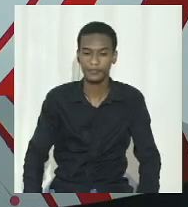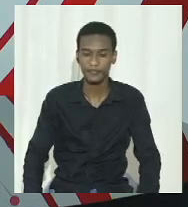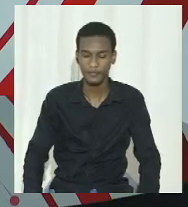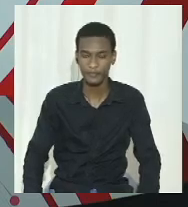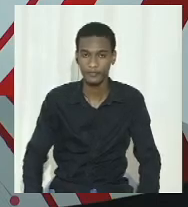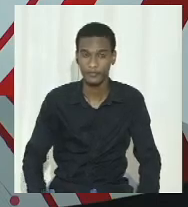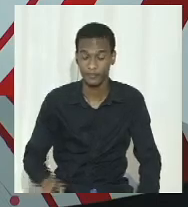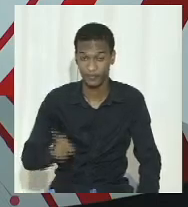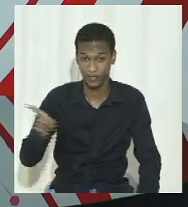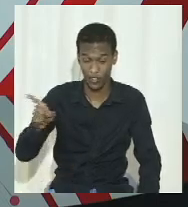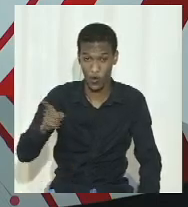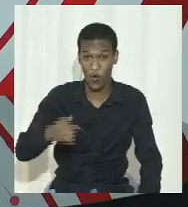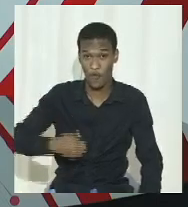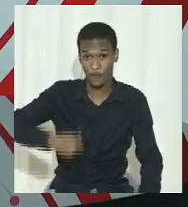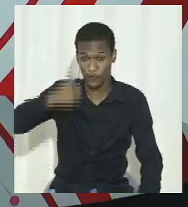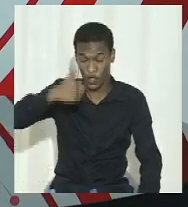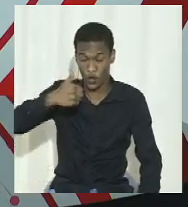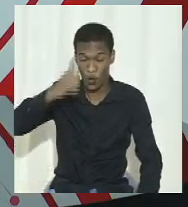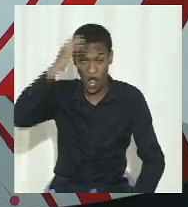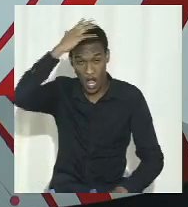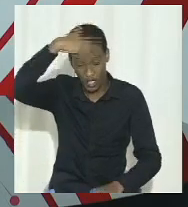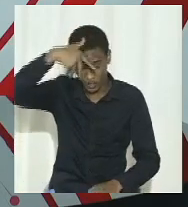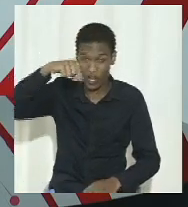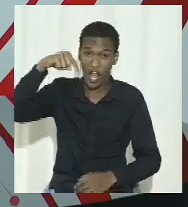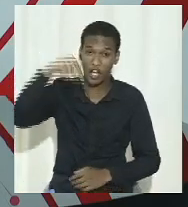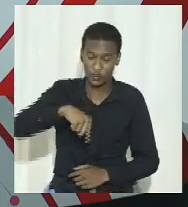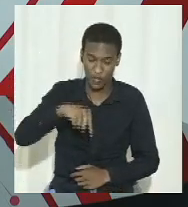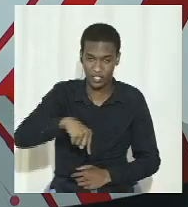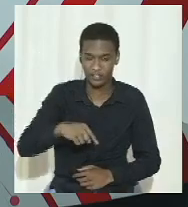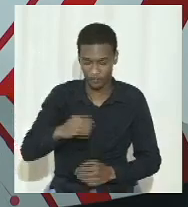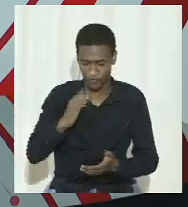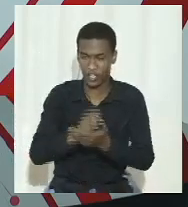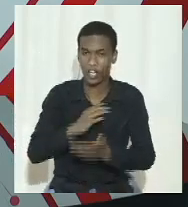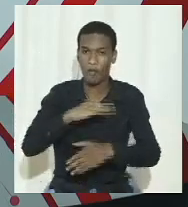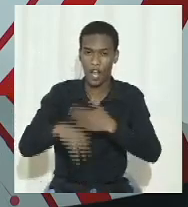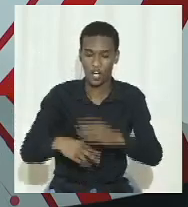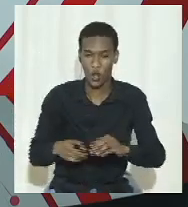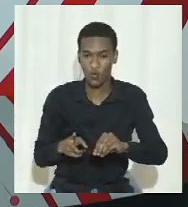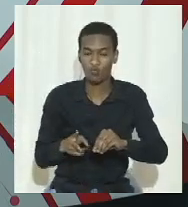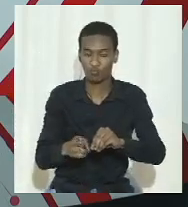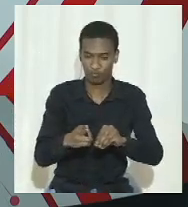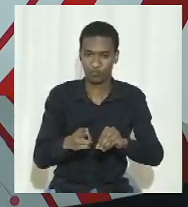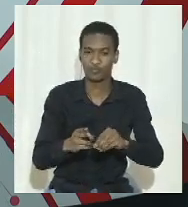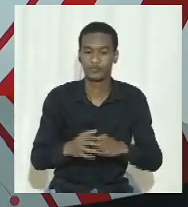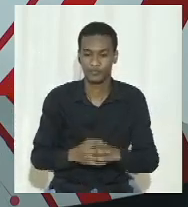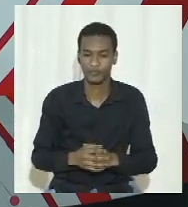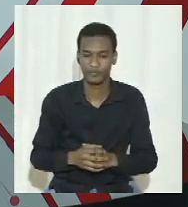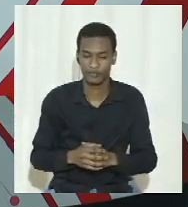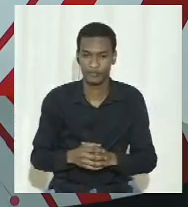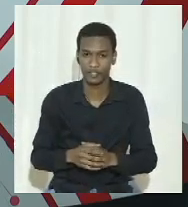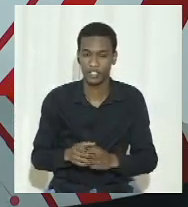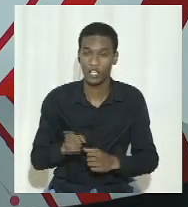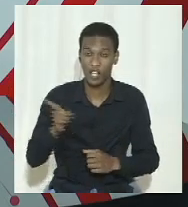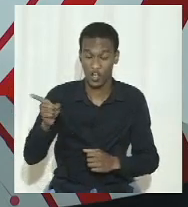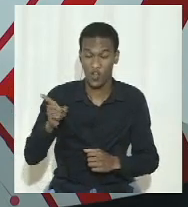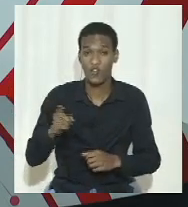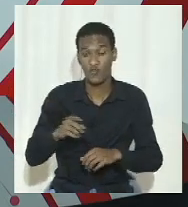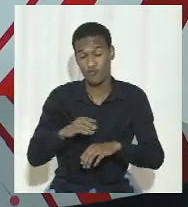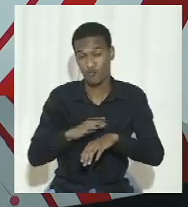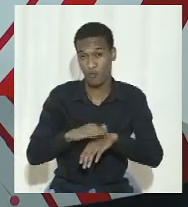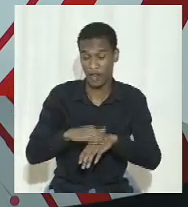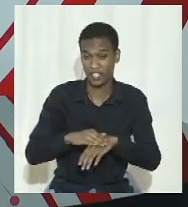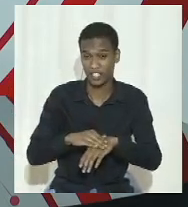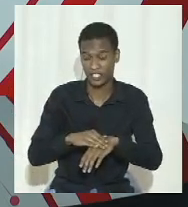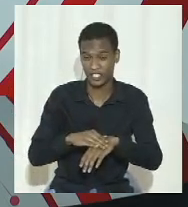Notokana ny filohan'ny repoblika Andrajoelina androany ihany koa ny fanamboarana na galeria ho Matsiatra